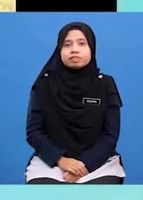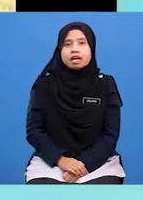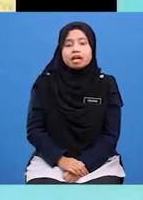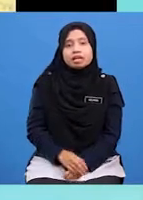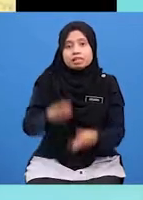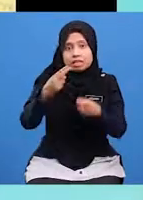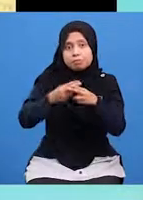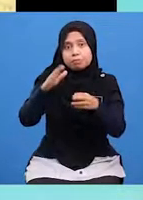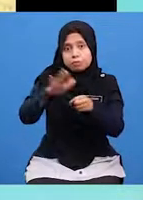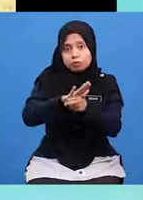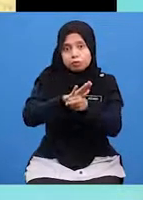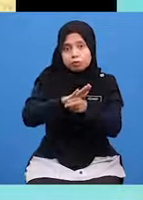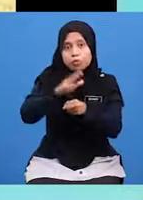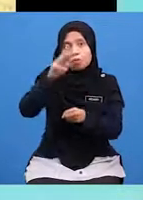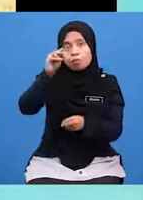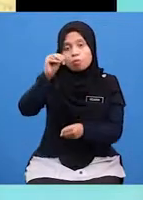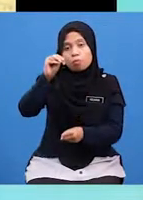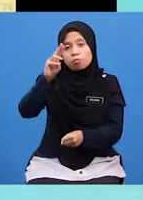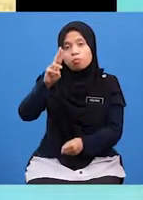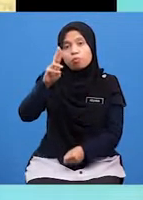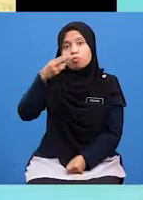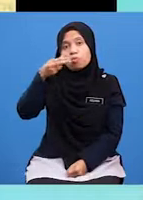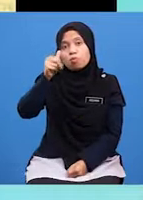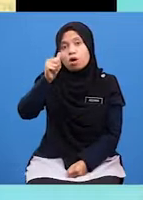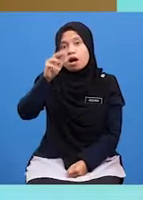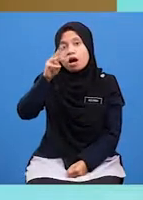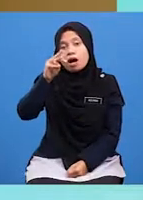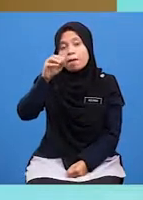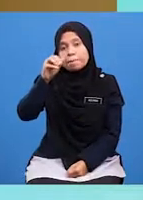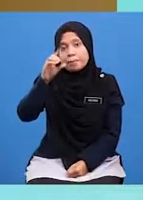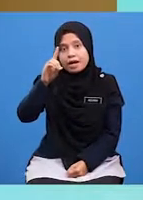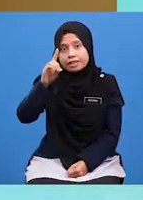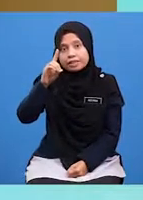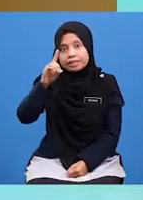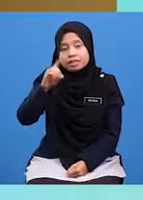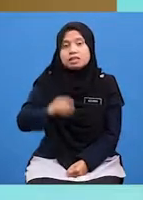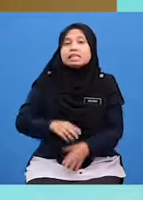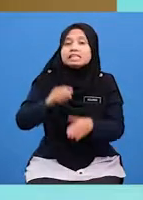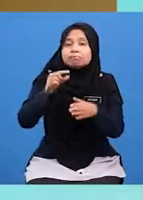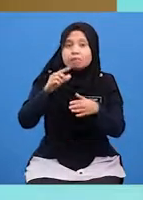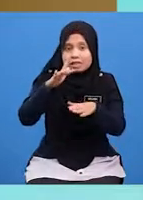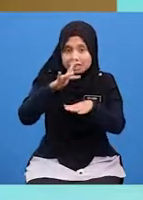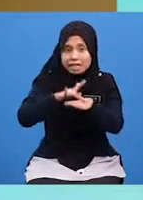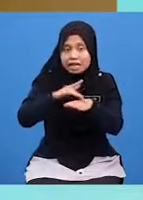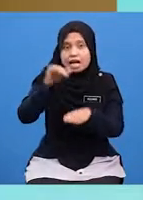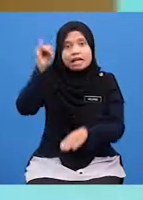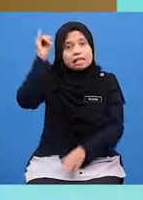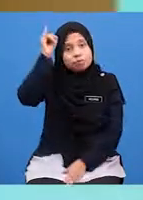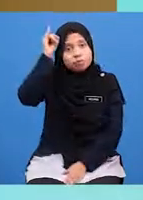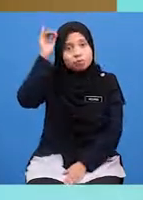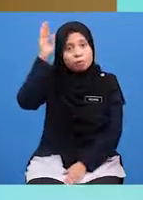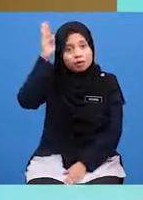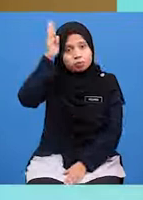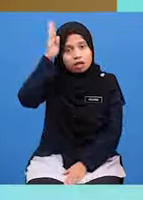Nama penuhnya ialah Muhammad bin Muhammad Al-Lawati Al-Tanji. Gelarannya ialah Ibnu Battuta